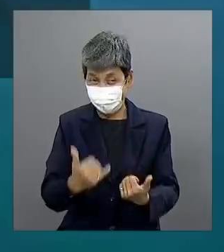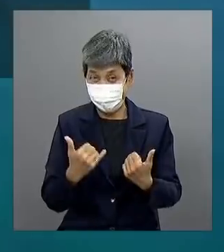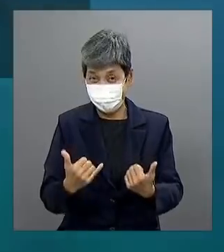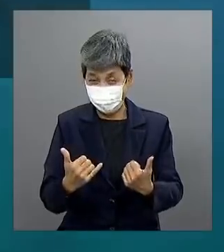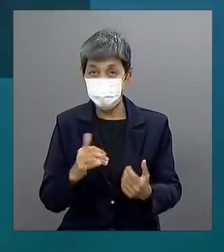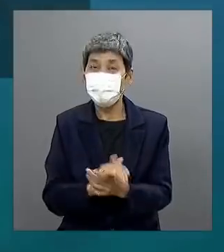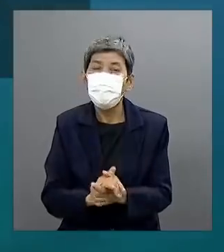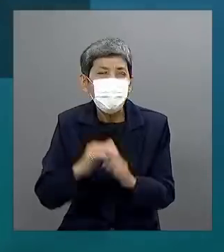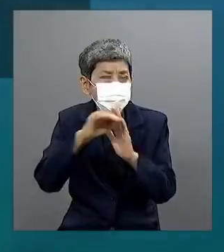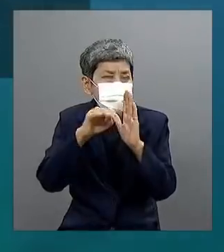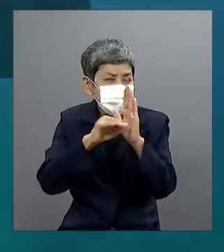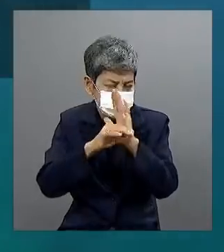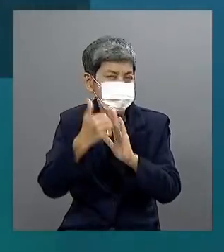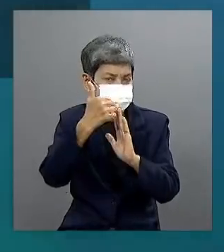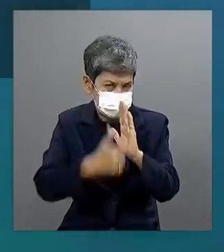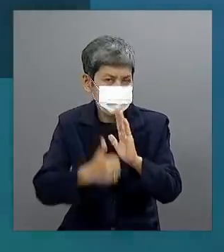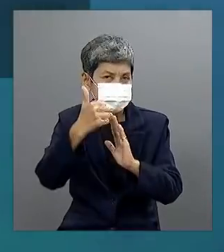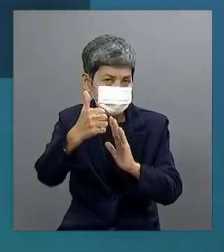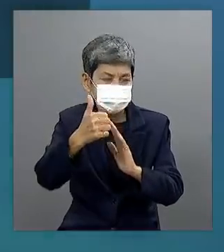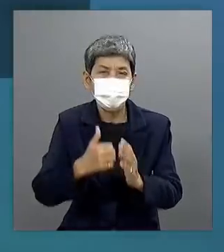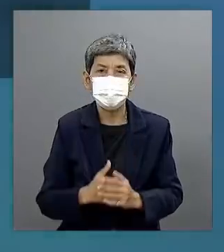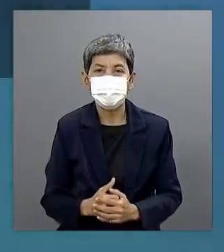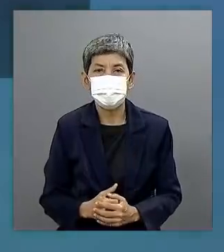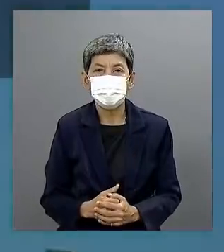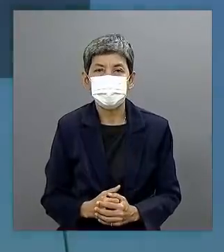พียบแน่นอนครับ